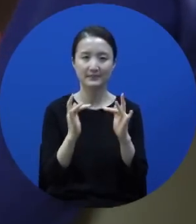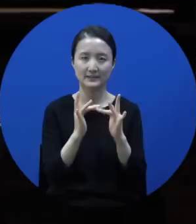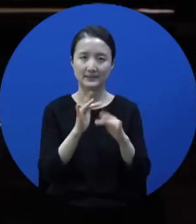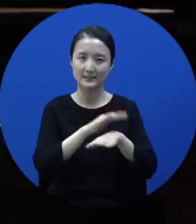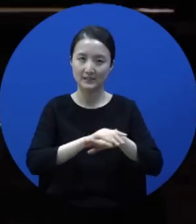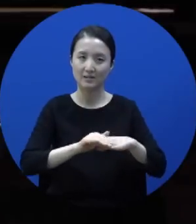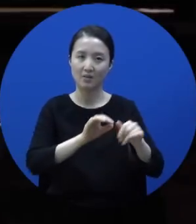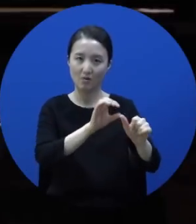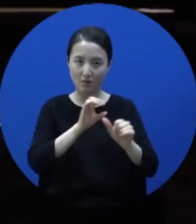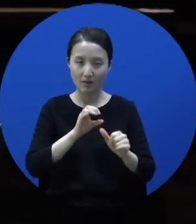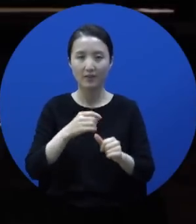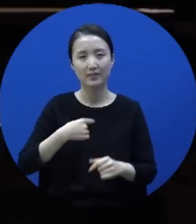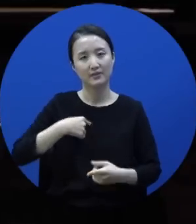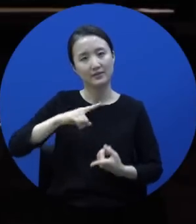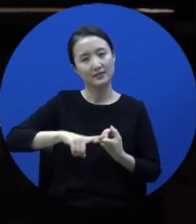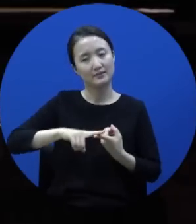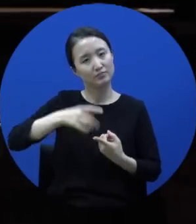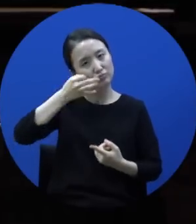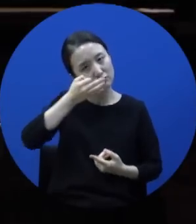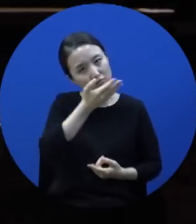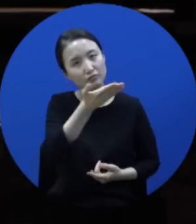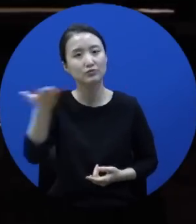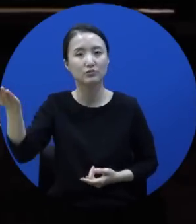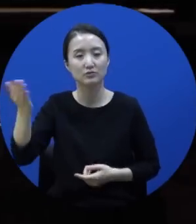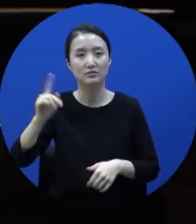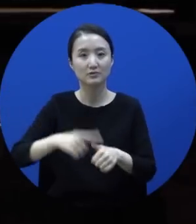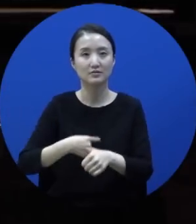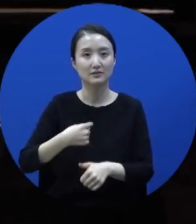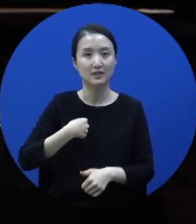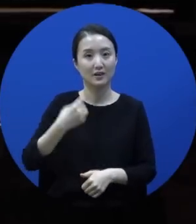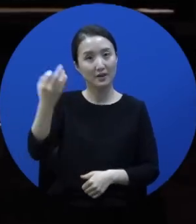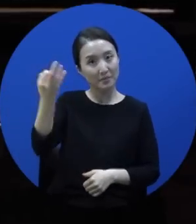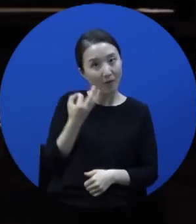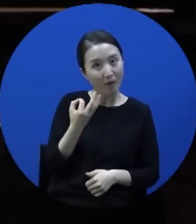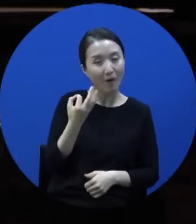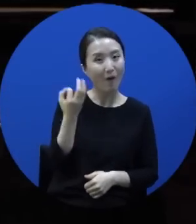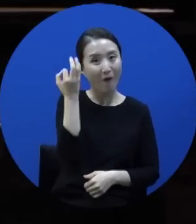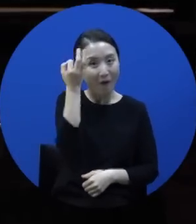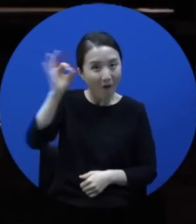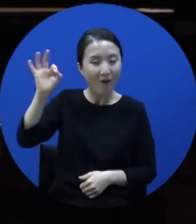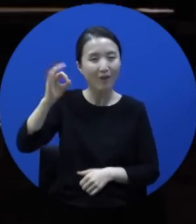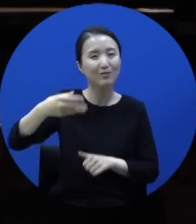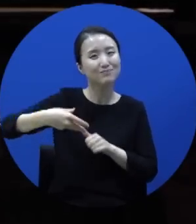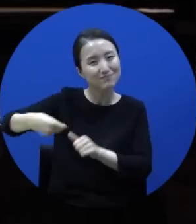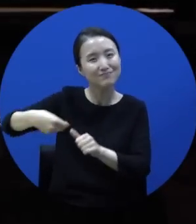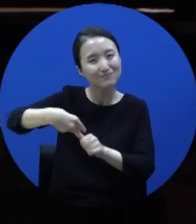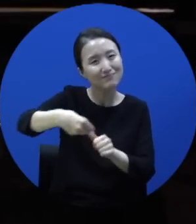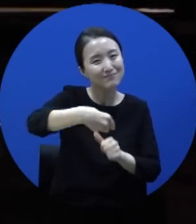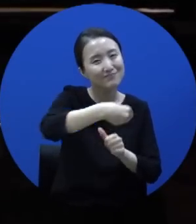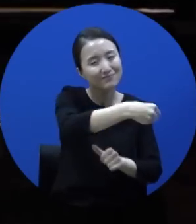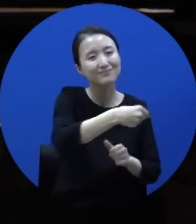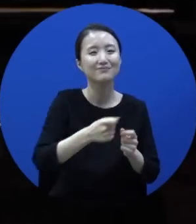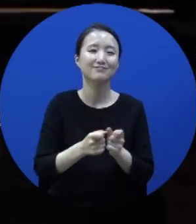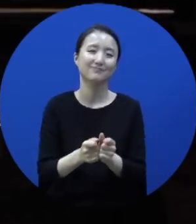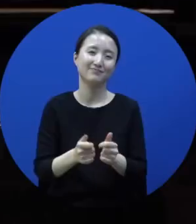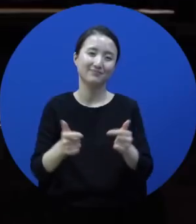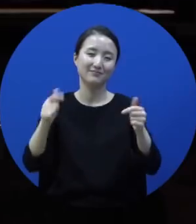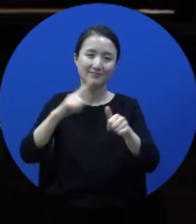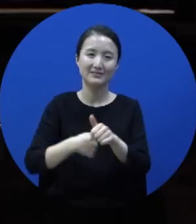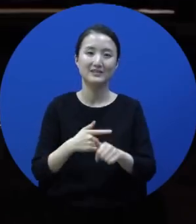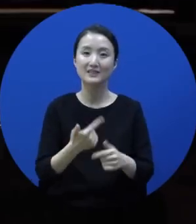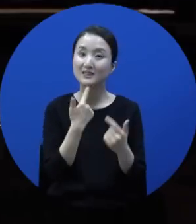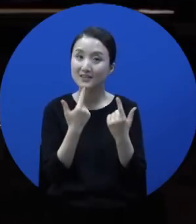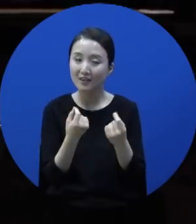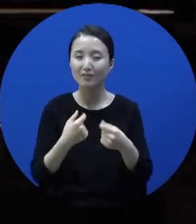활용해서 온전한 나로서 나답게 사는 것에 인정하는 분들을 만나게 됐고 그분들로 하여금 지금 이런 자리에도 쓰게 되고